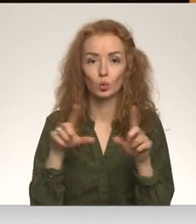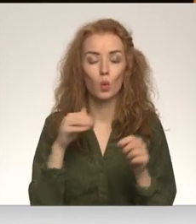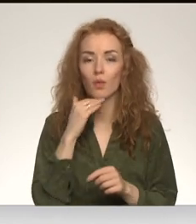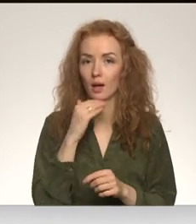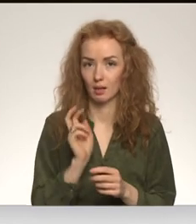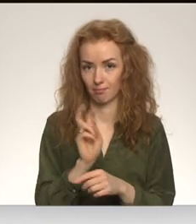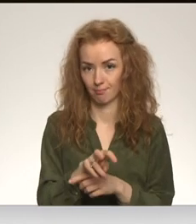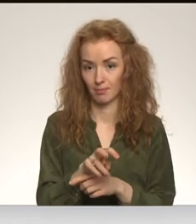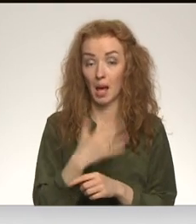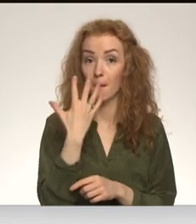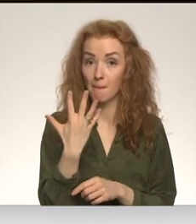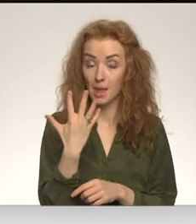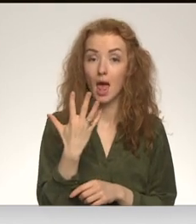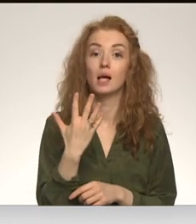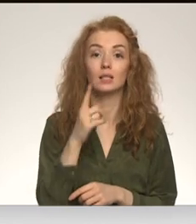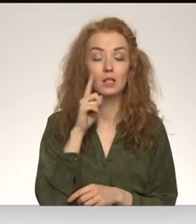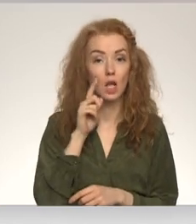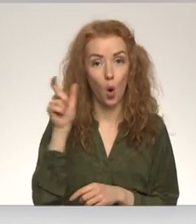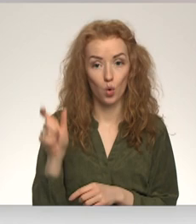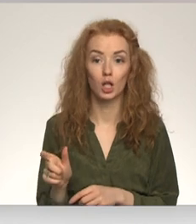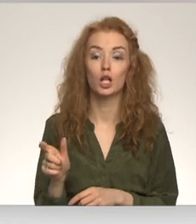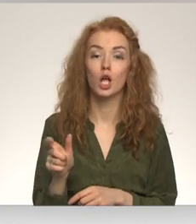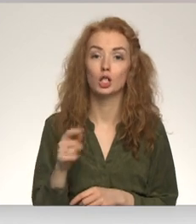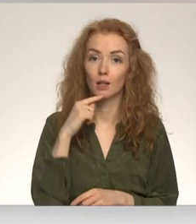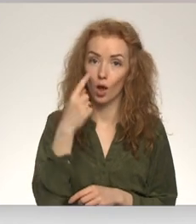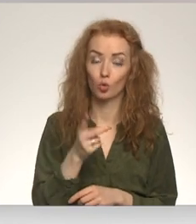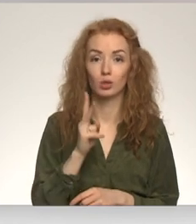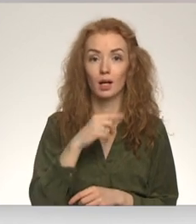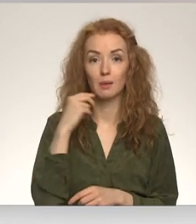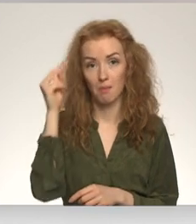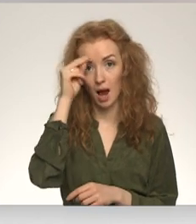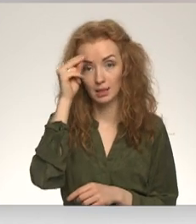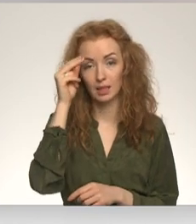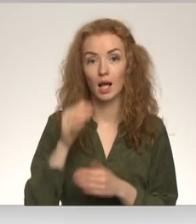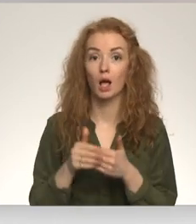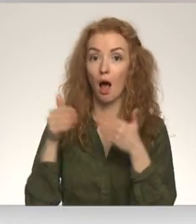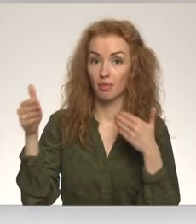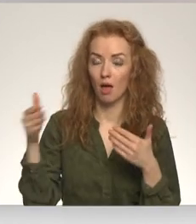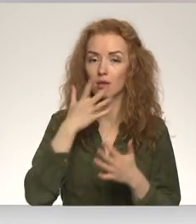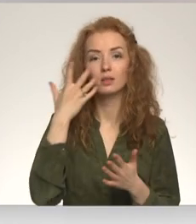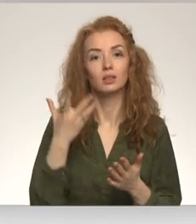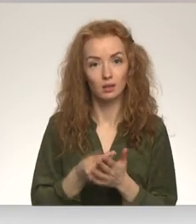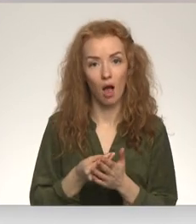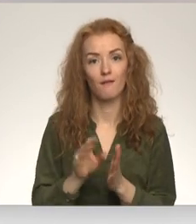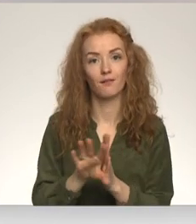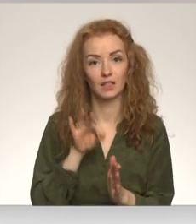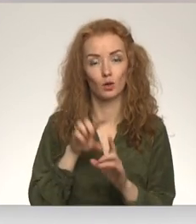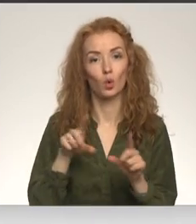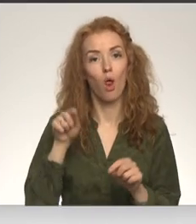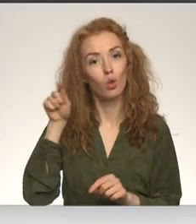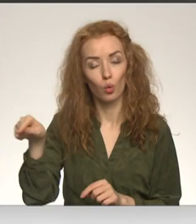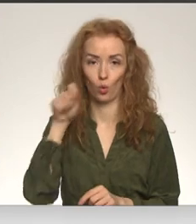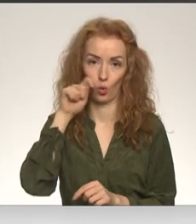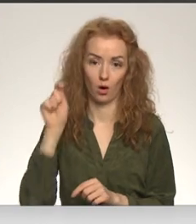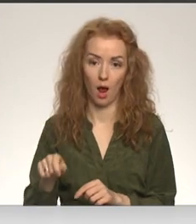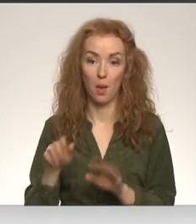iet. 5 no skolas vecuma jauniešiem izteikuši vēlmi turpināt mācības attālināti savā izvēlētajā skolā Ukrainā.